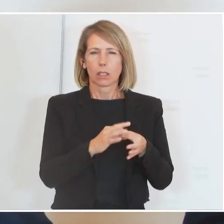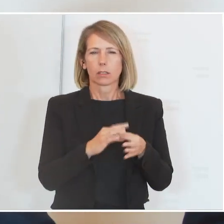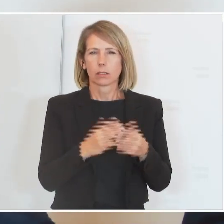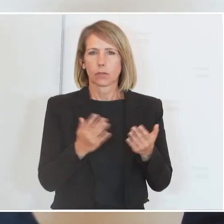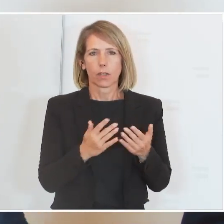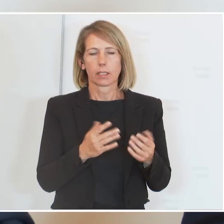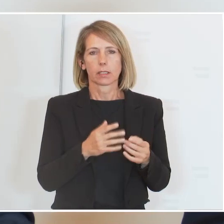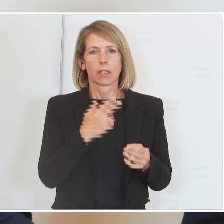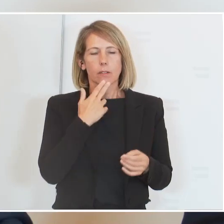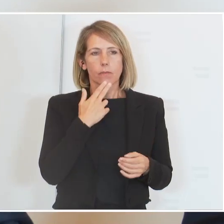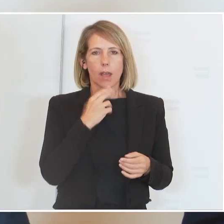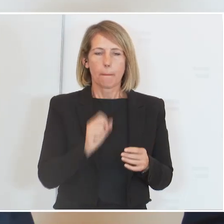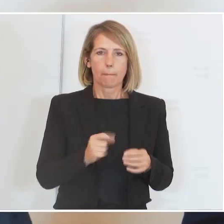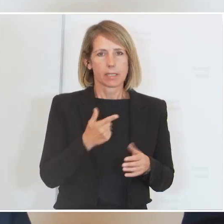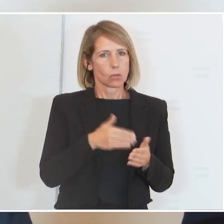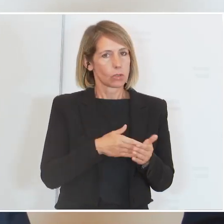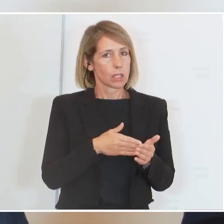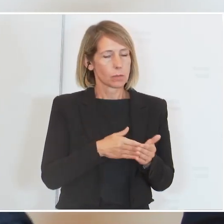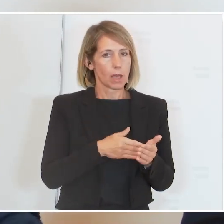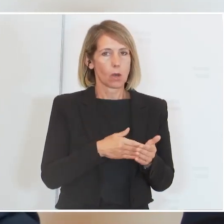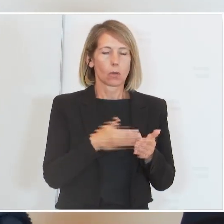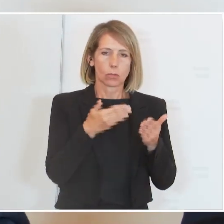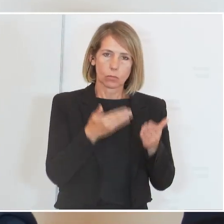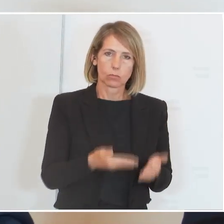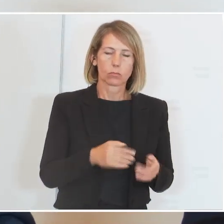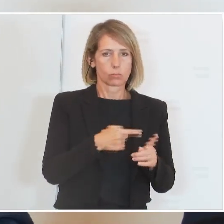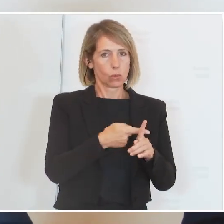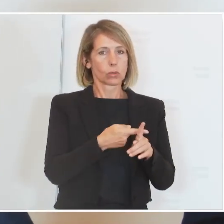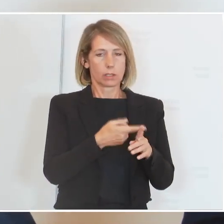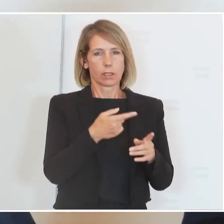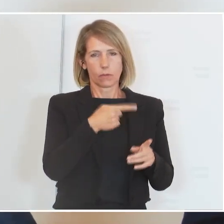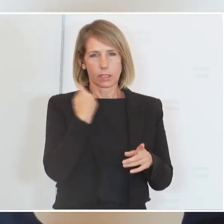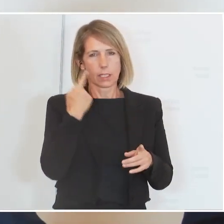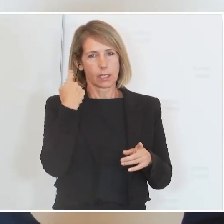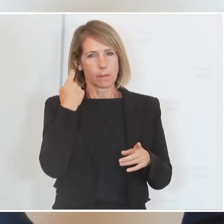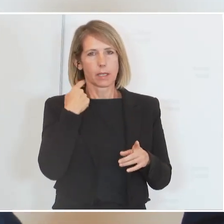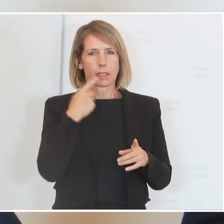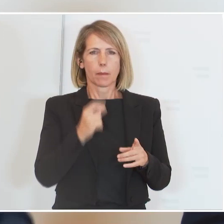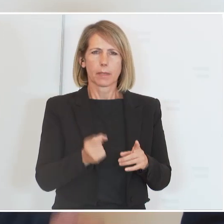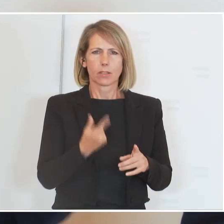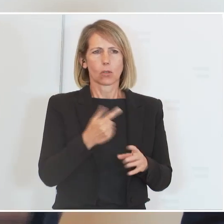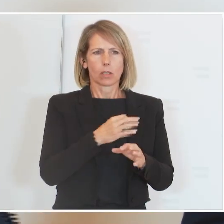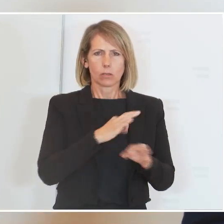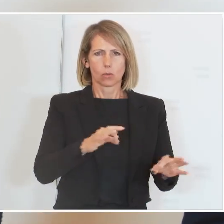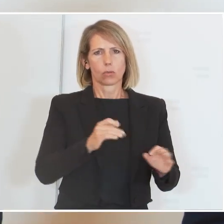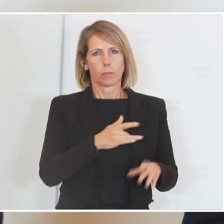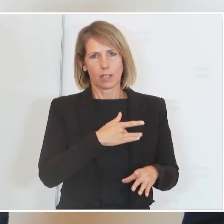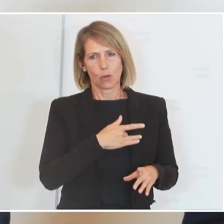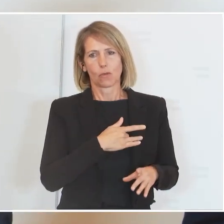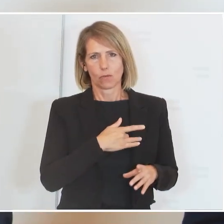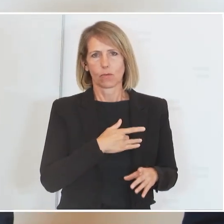dass diejenigen, die es besonders brauchen, auch im positiven Sinn besonders betroffen sind. Also auch da